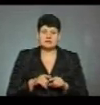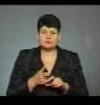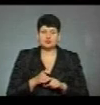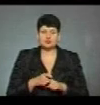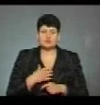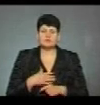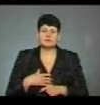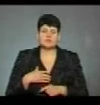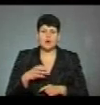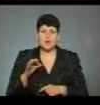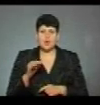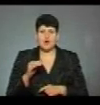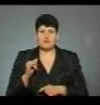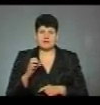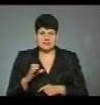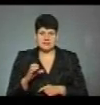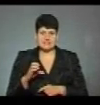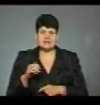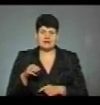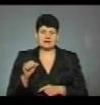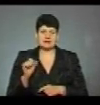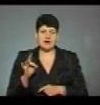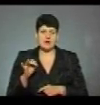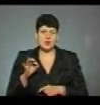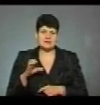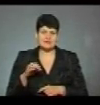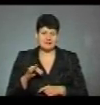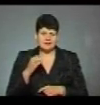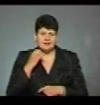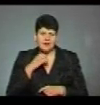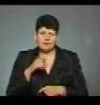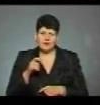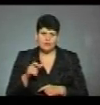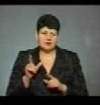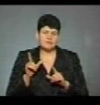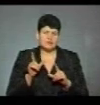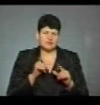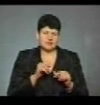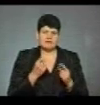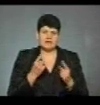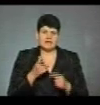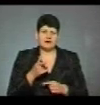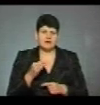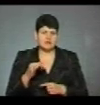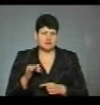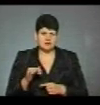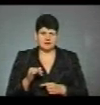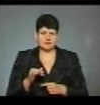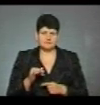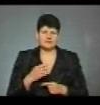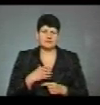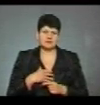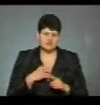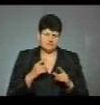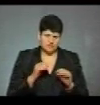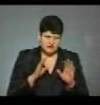надзвичайно важливий офіс старости в селі. Тому що старим людям до Великогаївської сільської ради важливо добратися,